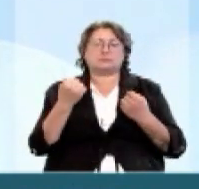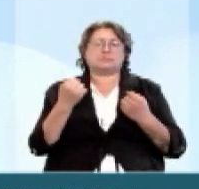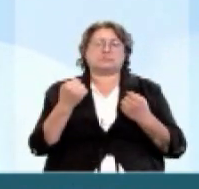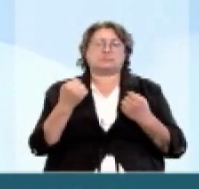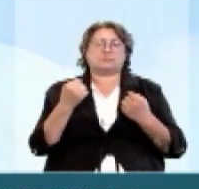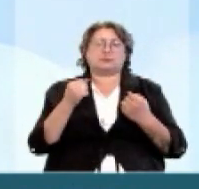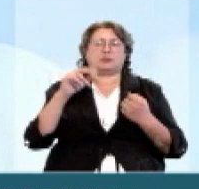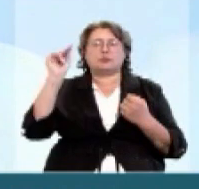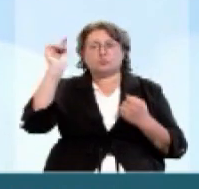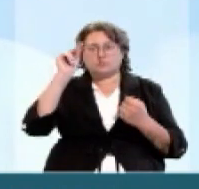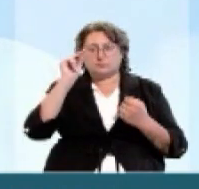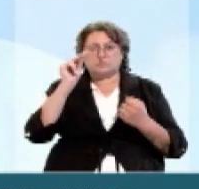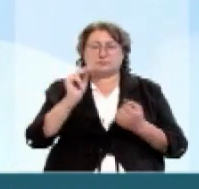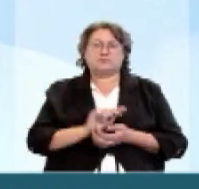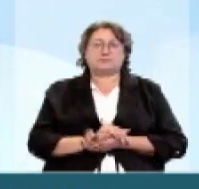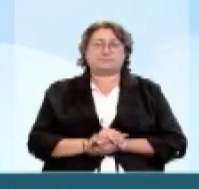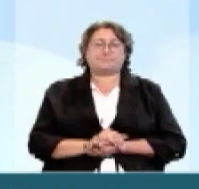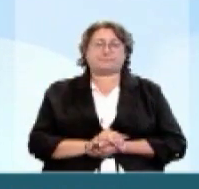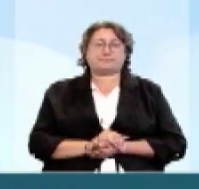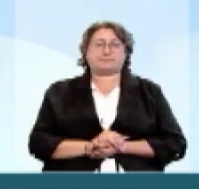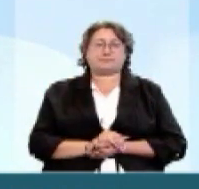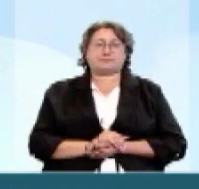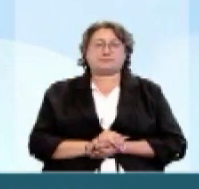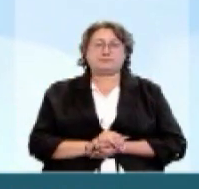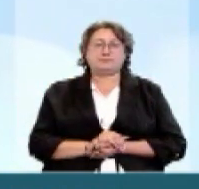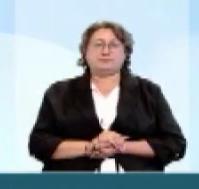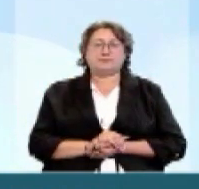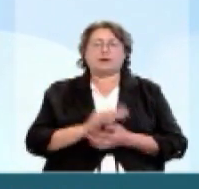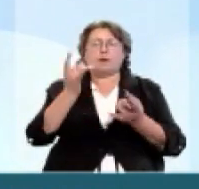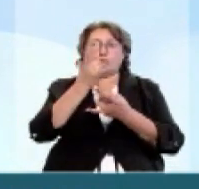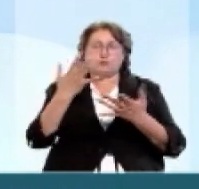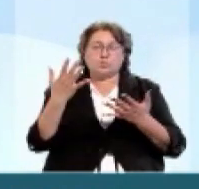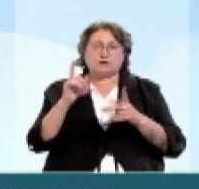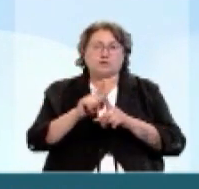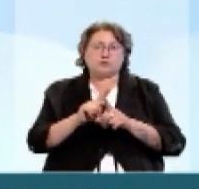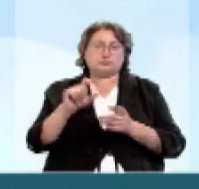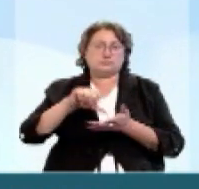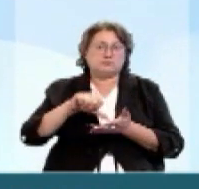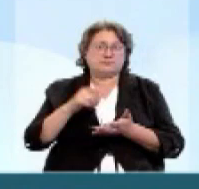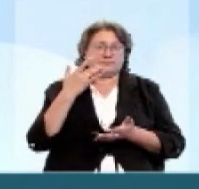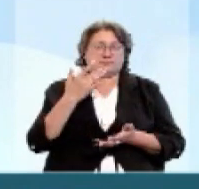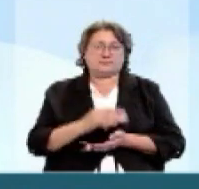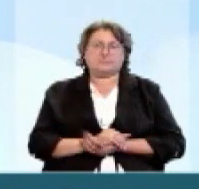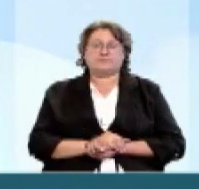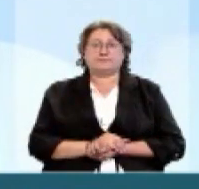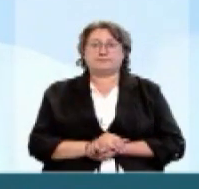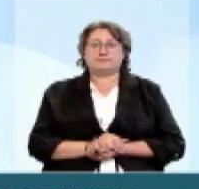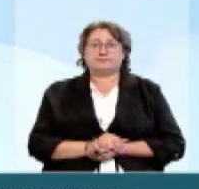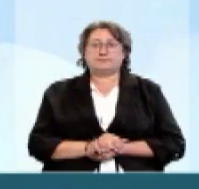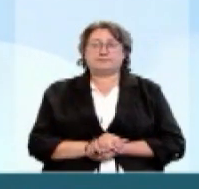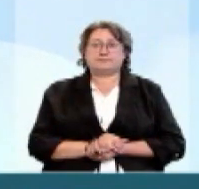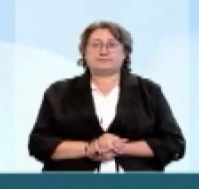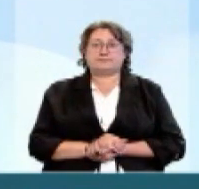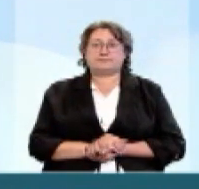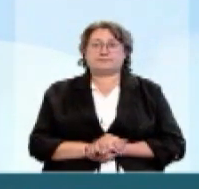мектебіміздің құрама командасының мүшесі. Және де биден де көптеген халықаралық өнерлерін көрсетіп, халықаралық грант